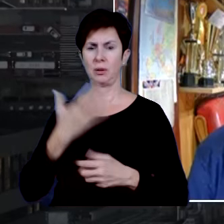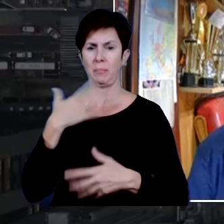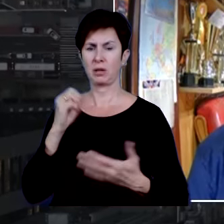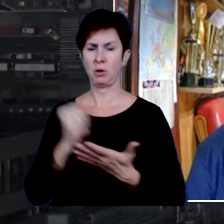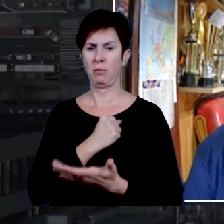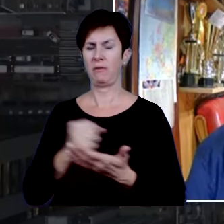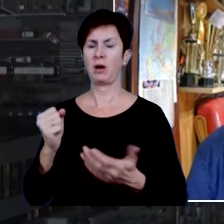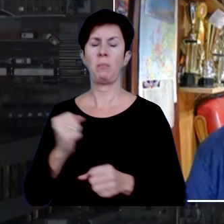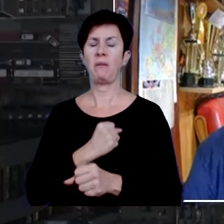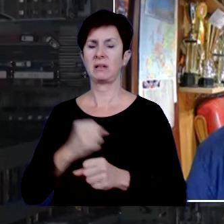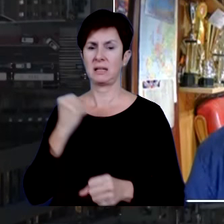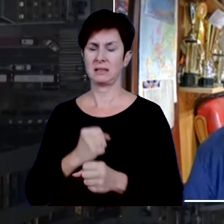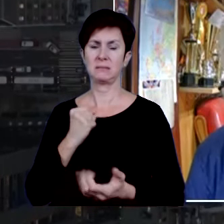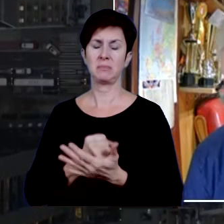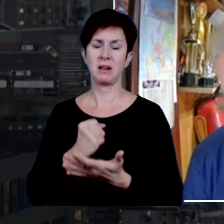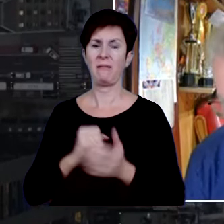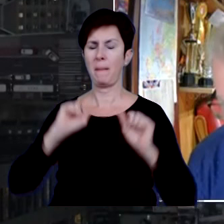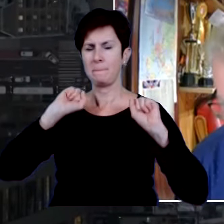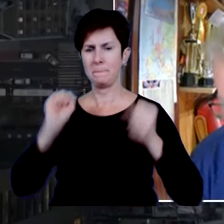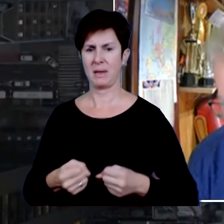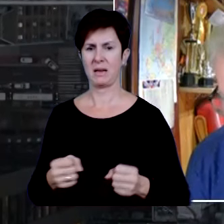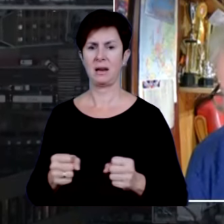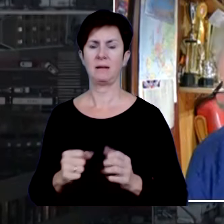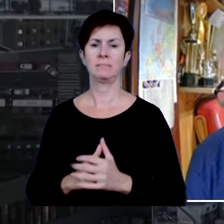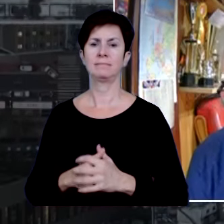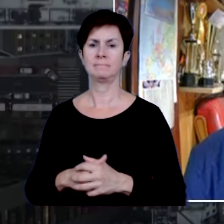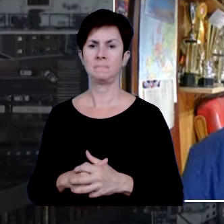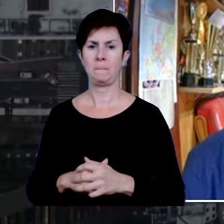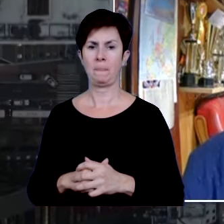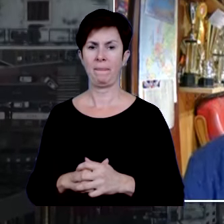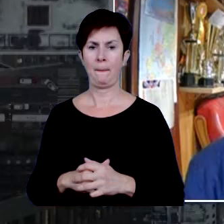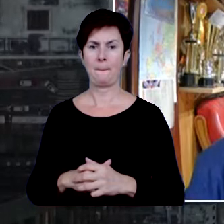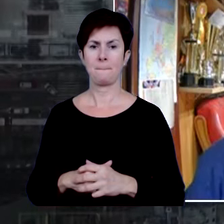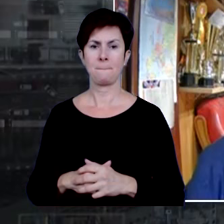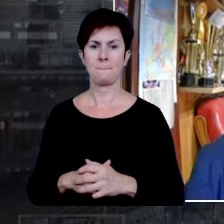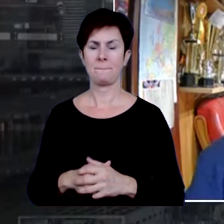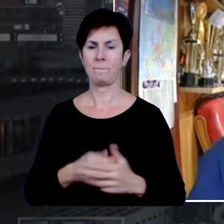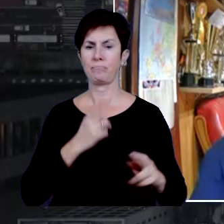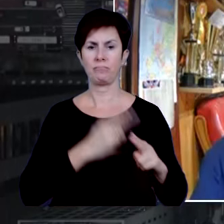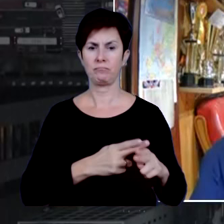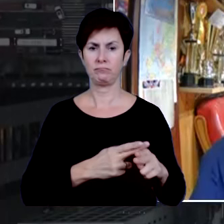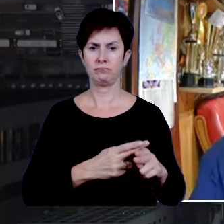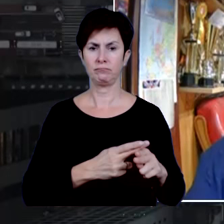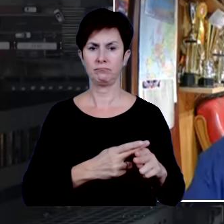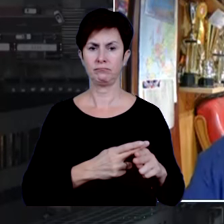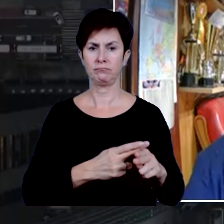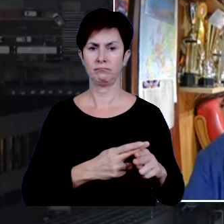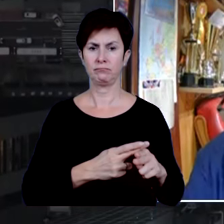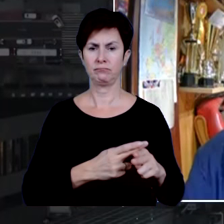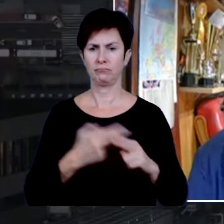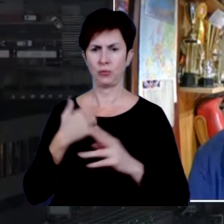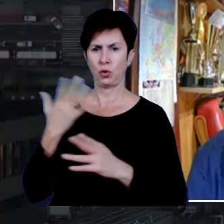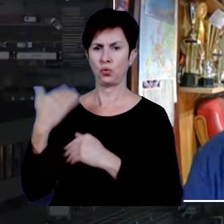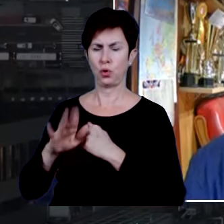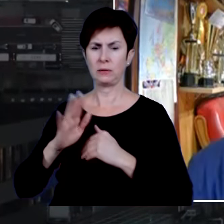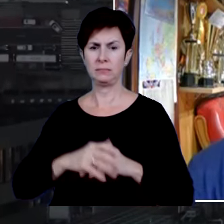wczoraj, na dziś i do zrobienia. Ale i widzi ostatnio, pan, nawet, panie pośle, ta powódź... Czy słyszał nawet... ktoś... Ja już kończę, redaktorze.